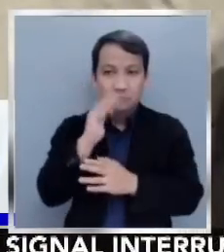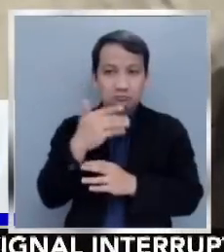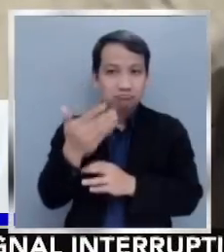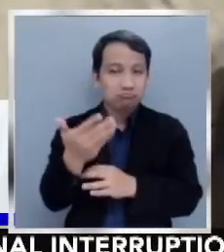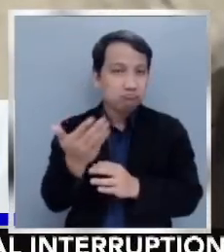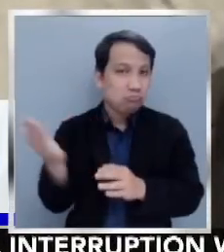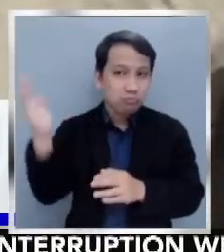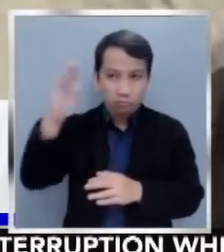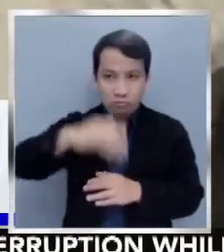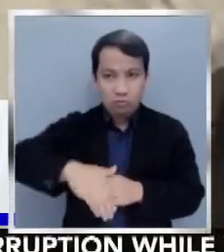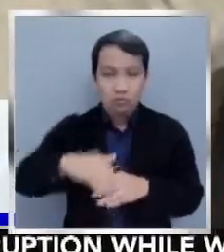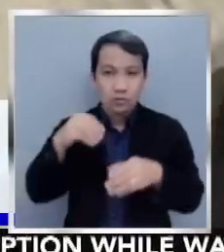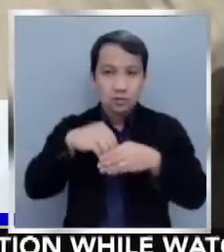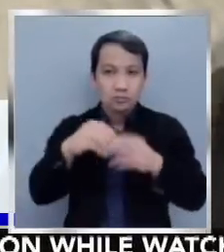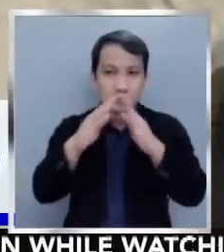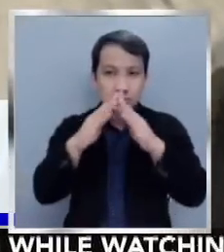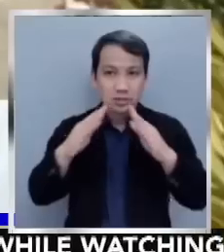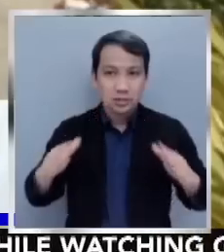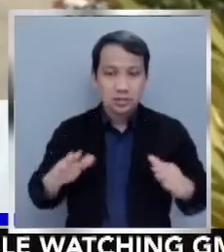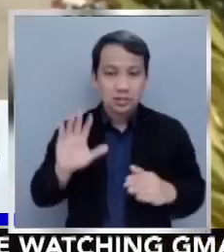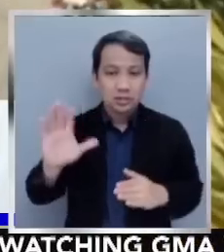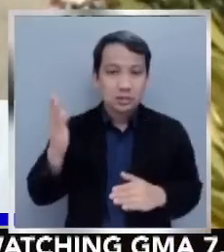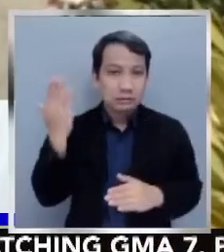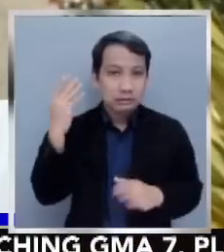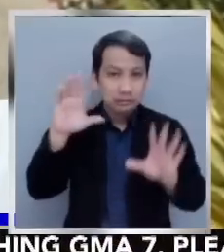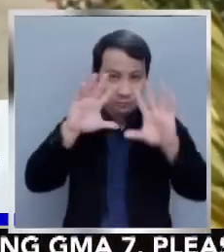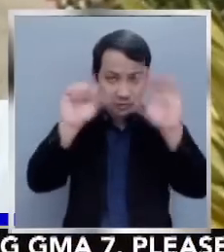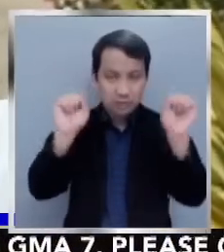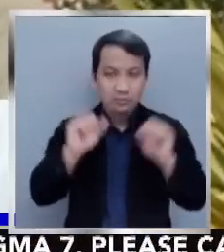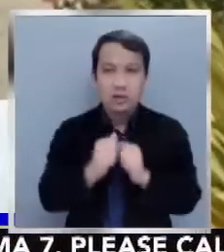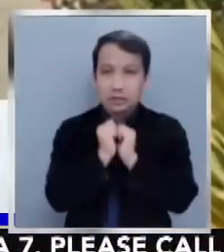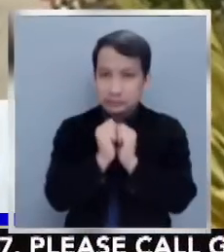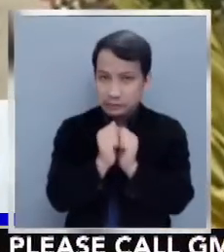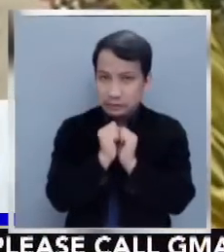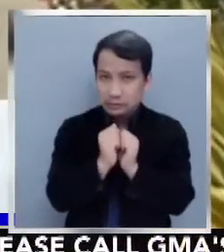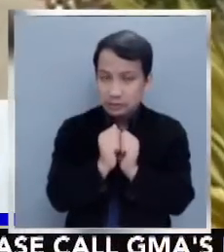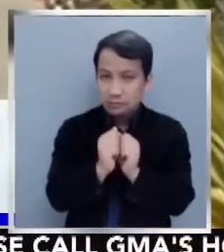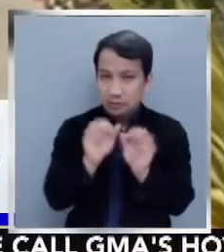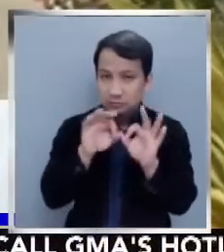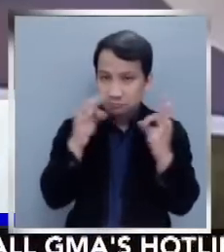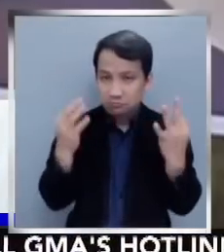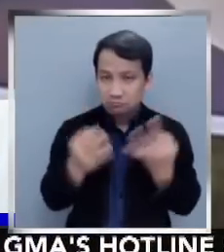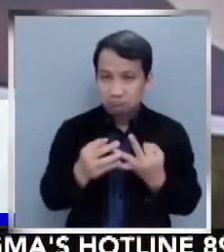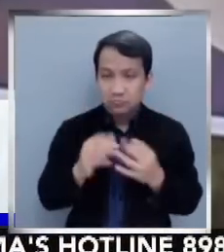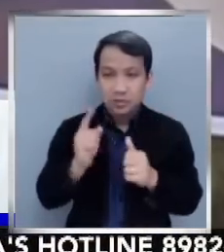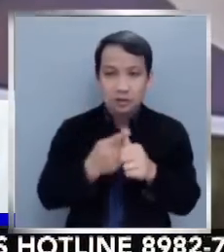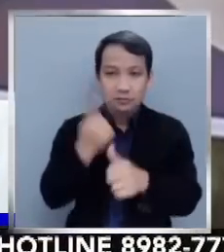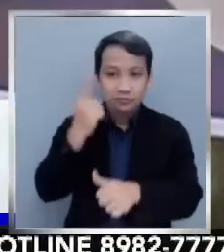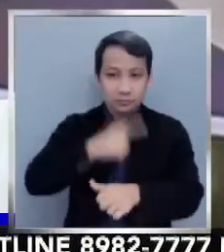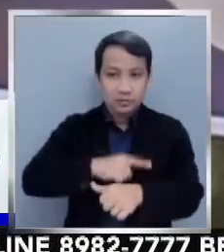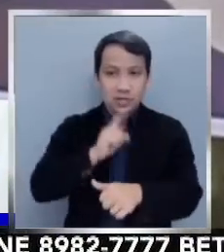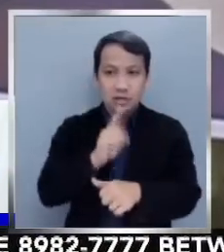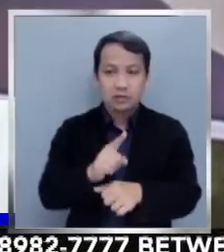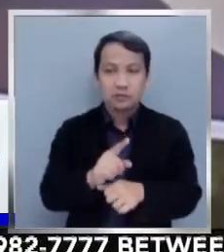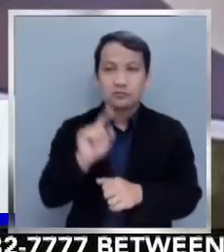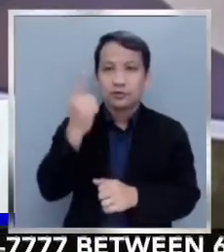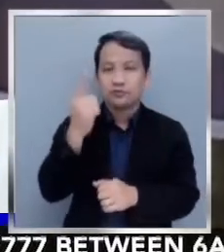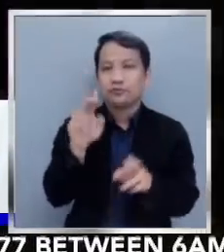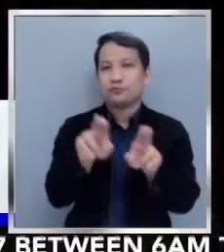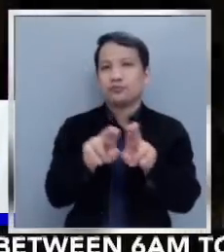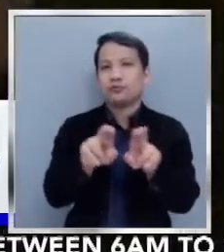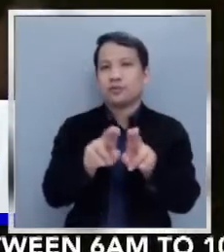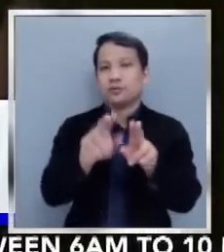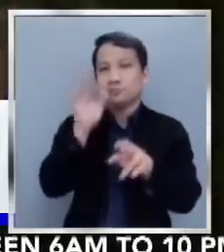nasa loob ng kanilang bahay ang dating Pangulo kasama ang kanyang pamilya sa kanyang unang araw bilang isang ordinaryong